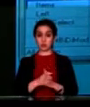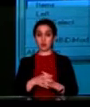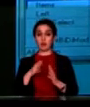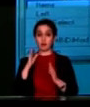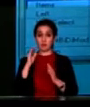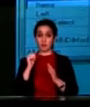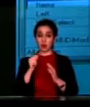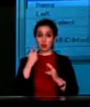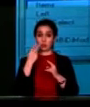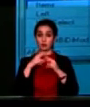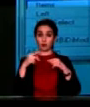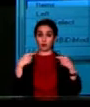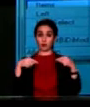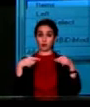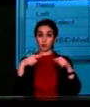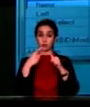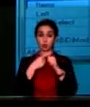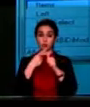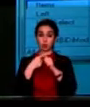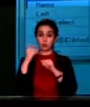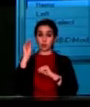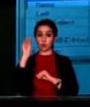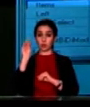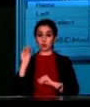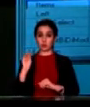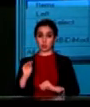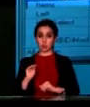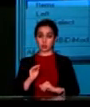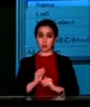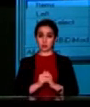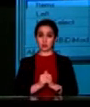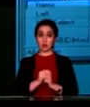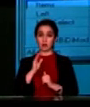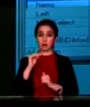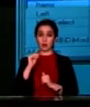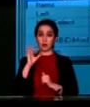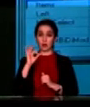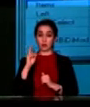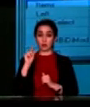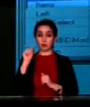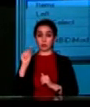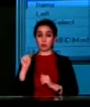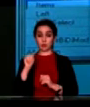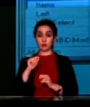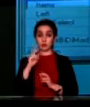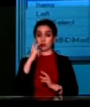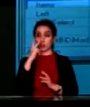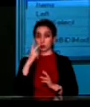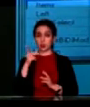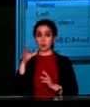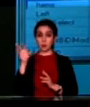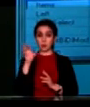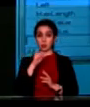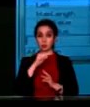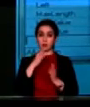Va futbolchilarimiz nomini yozib chiqar ekanmiz. Va OK tugmasi bosildi. Ko'rib turganingizdek, barcha